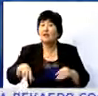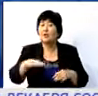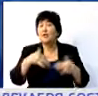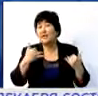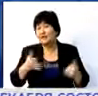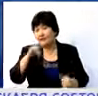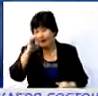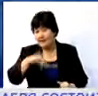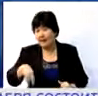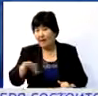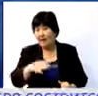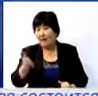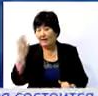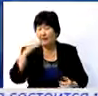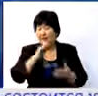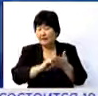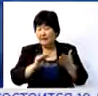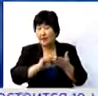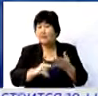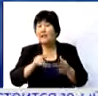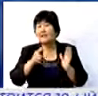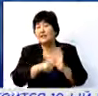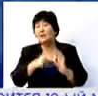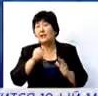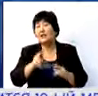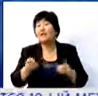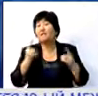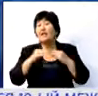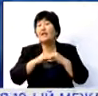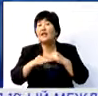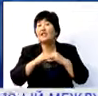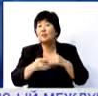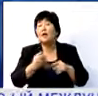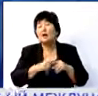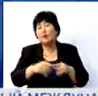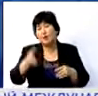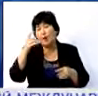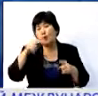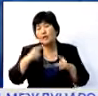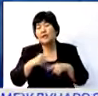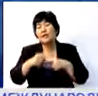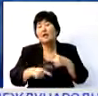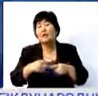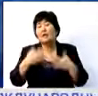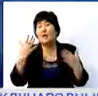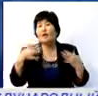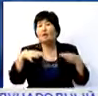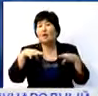современного Казахстана, отмечено в статье Ельбасы «Семь граней Великой Степи». Несмотря на то, что научно-технический прогресс давно уже